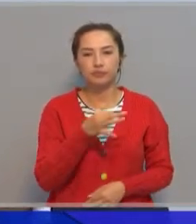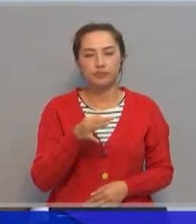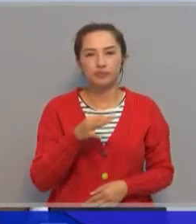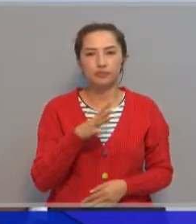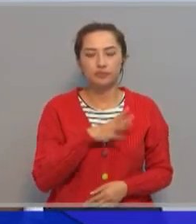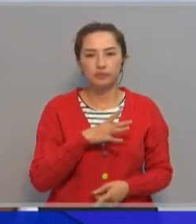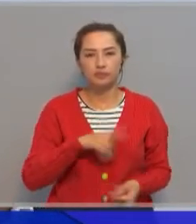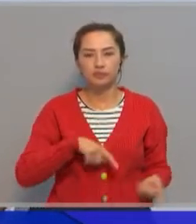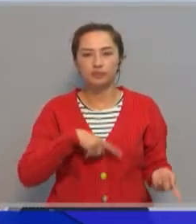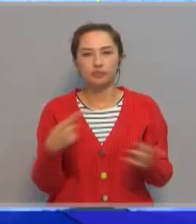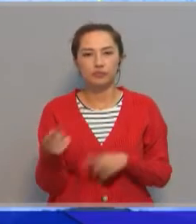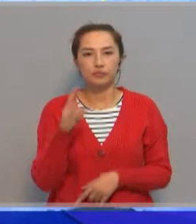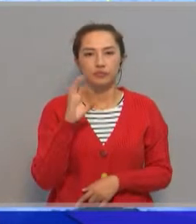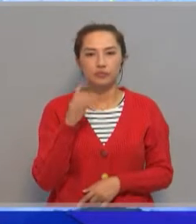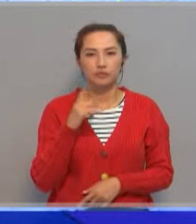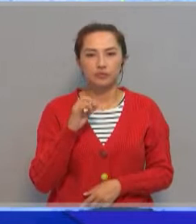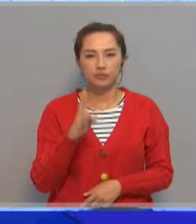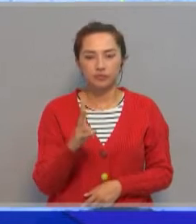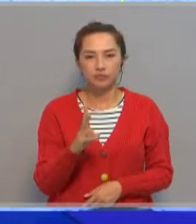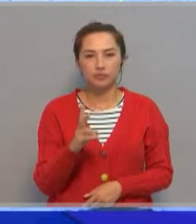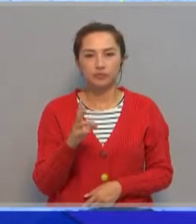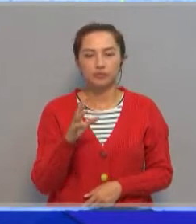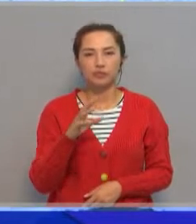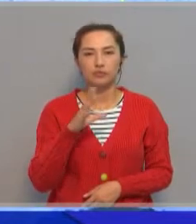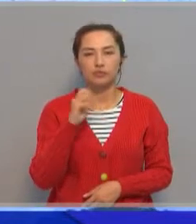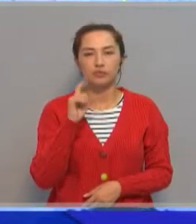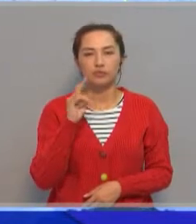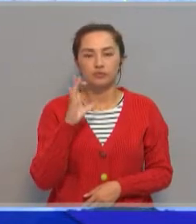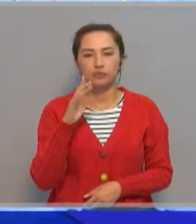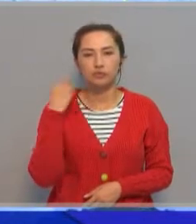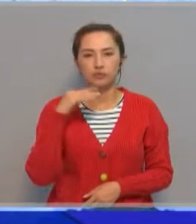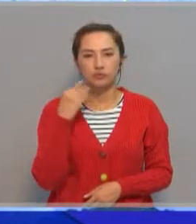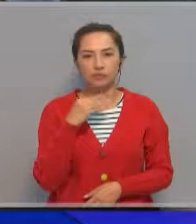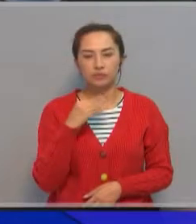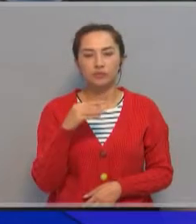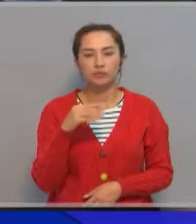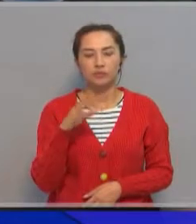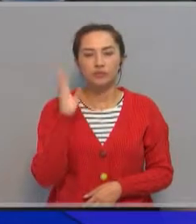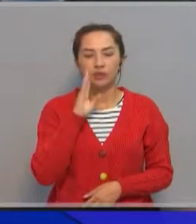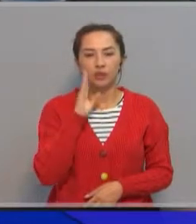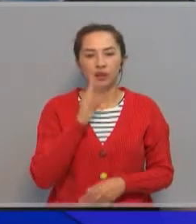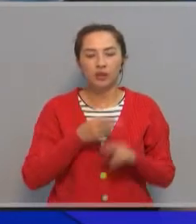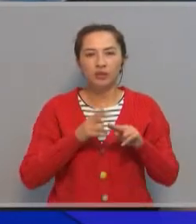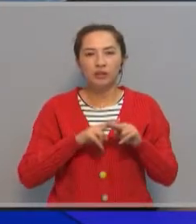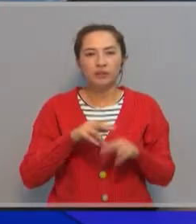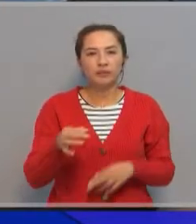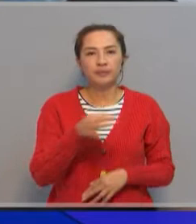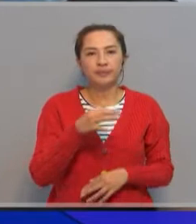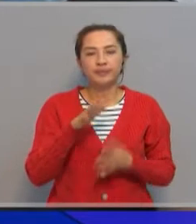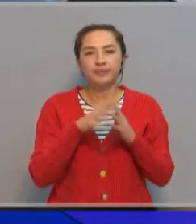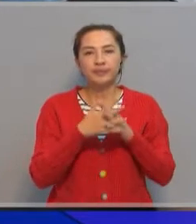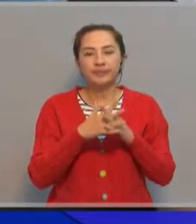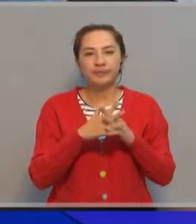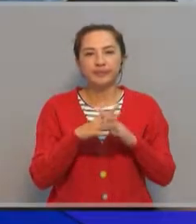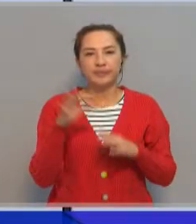өтті. Олар бөген және қос қорған су қоймасы Түркістан Арыс пен Қараспан магистральды каналы. Ауыл шаруашылығы